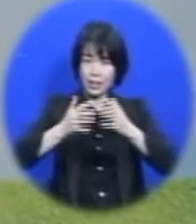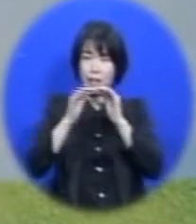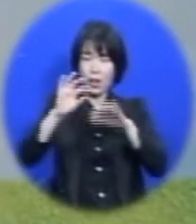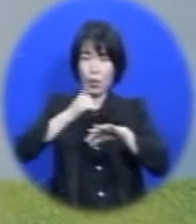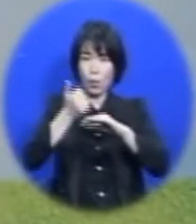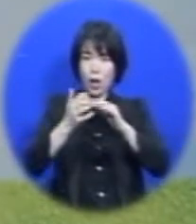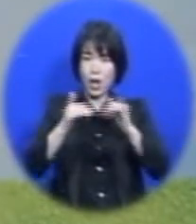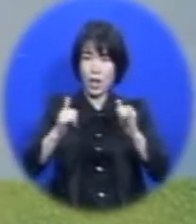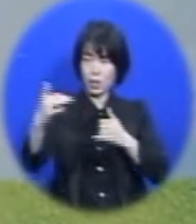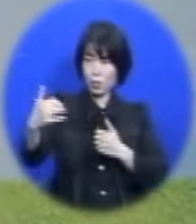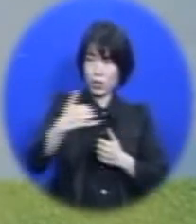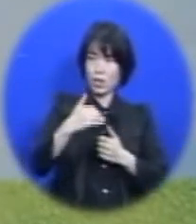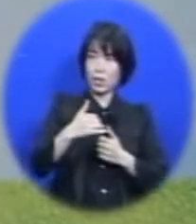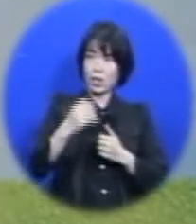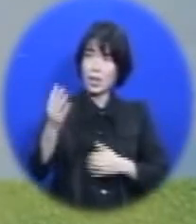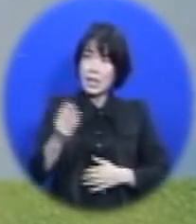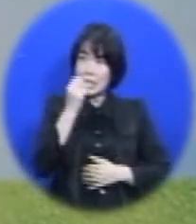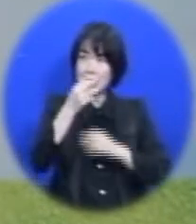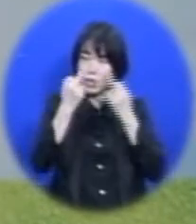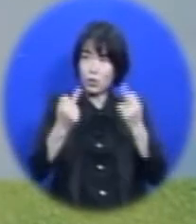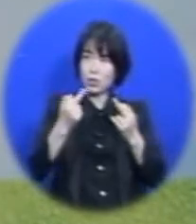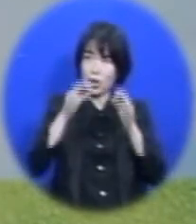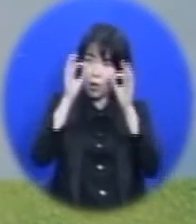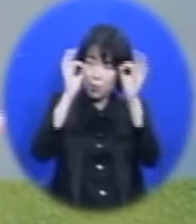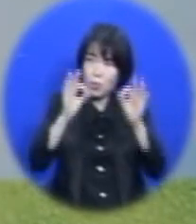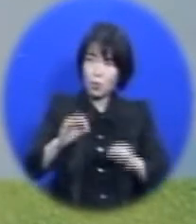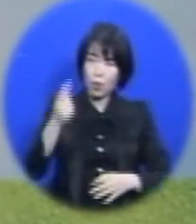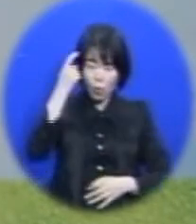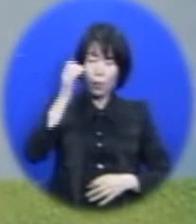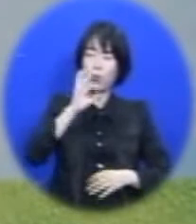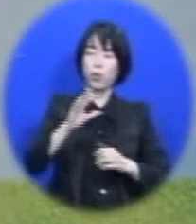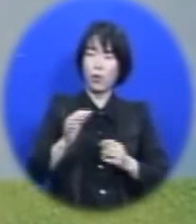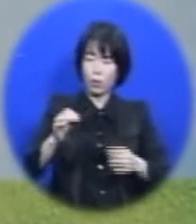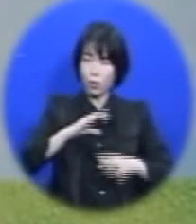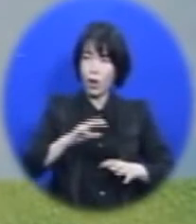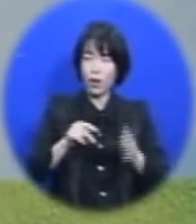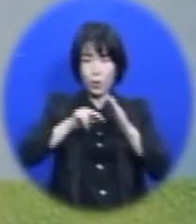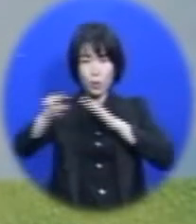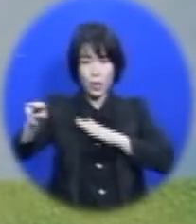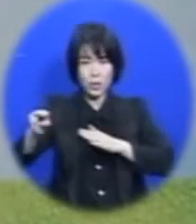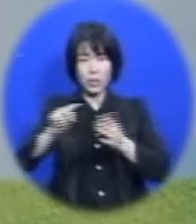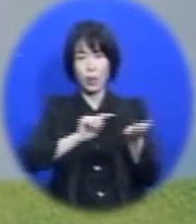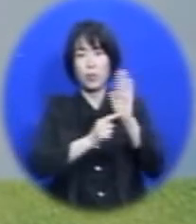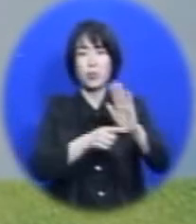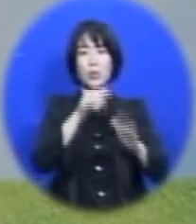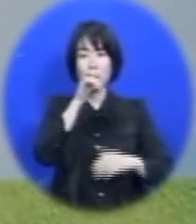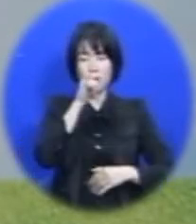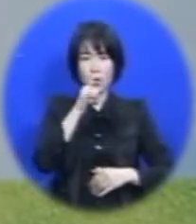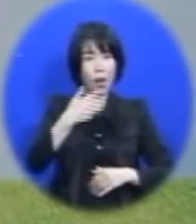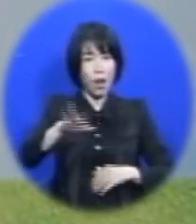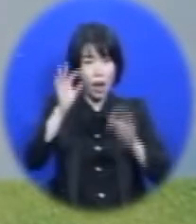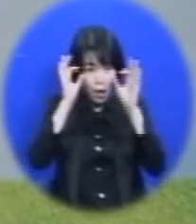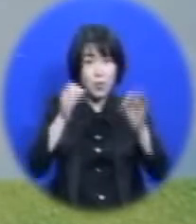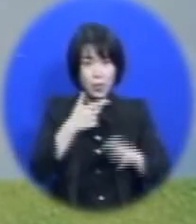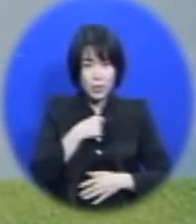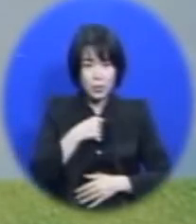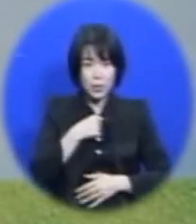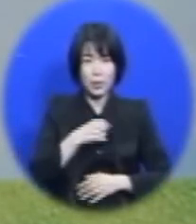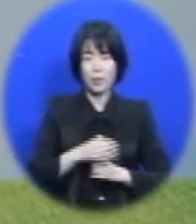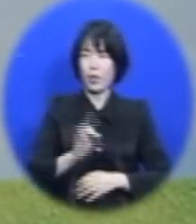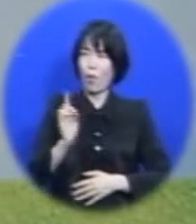올라오다가 시온산을 보자마자 넋을 잃고 혼비백산 도망쳤다고 나옵니다. 가보고 싶잖아요.